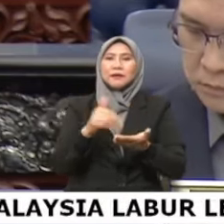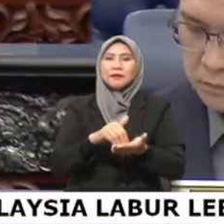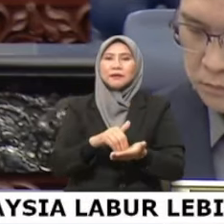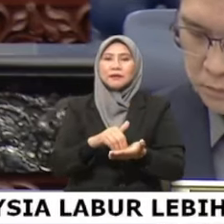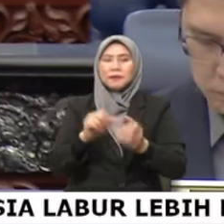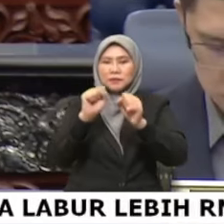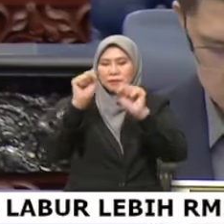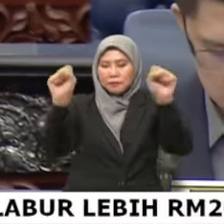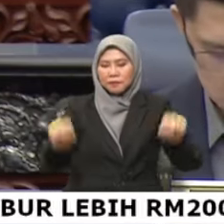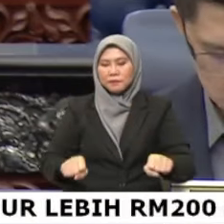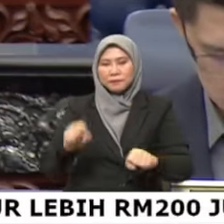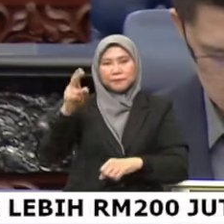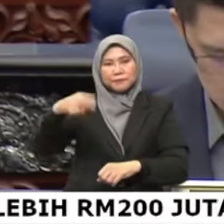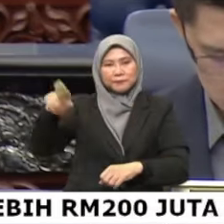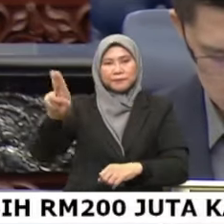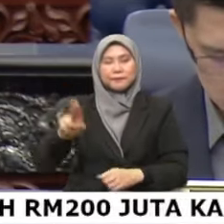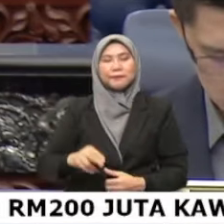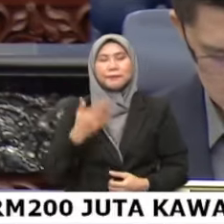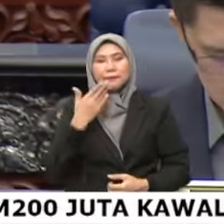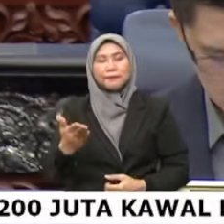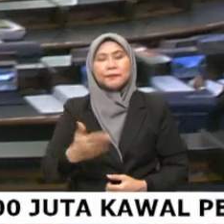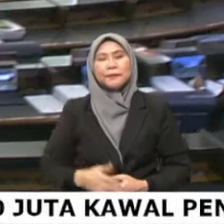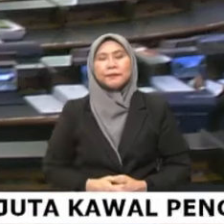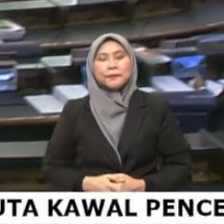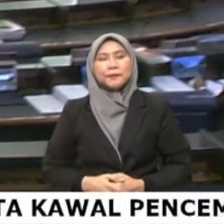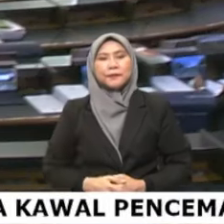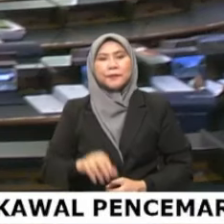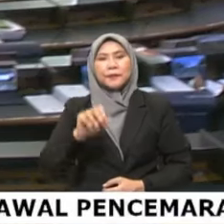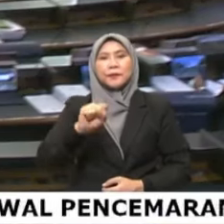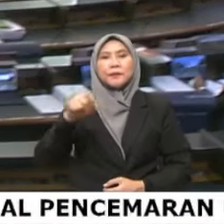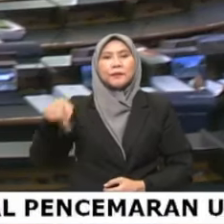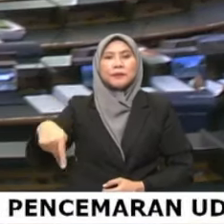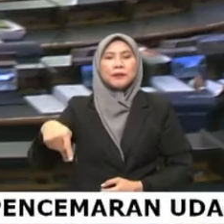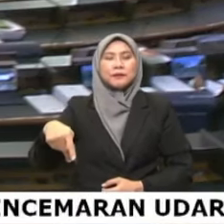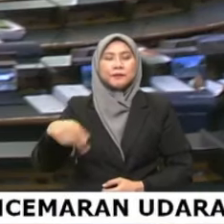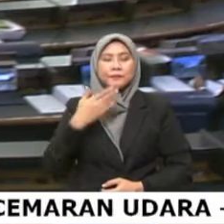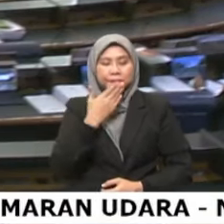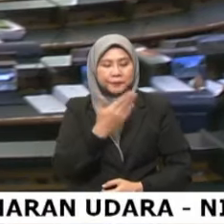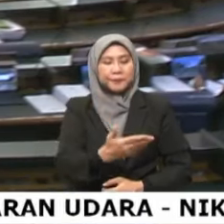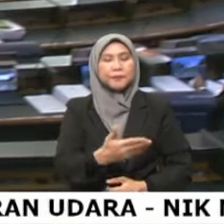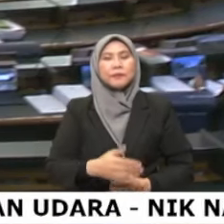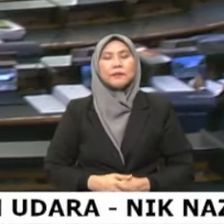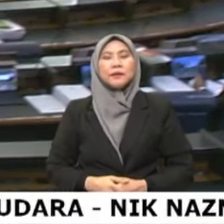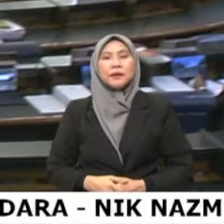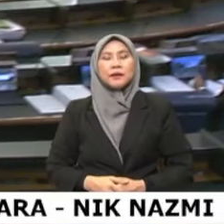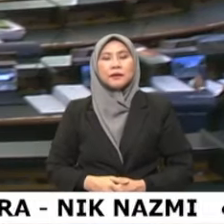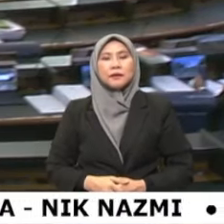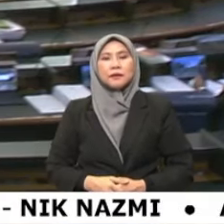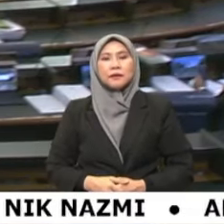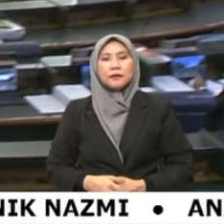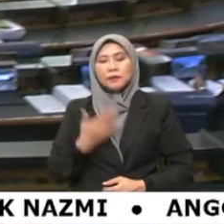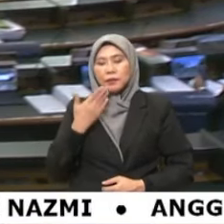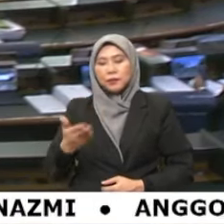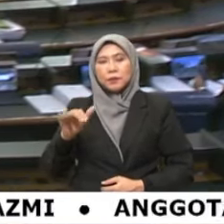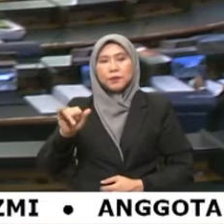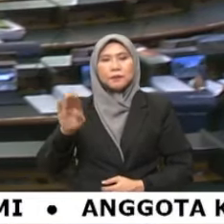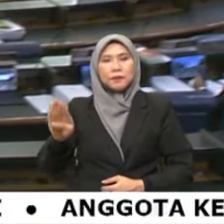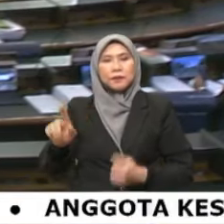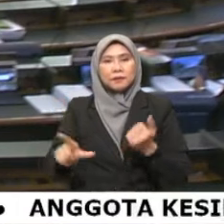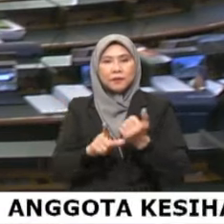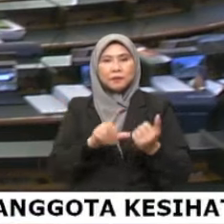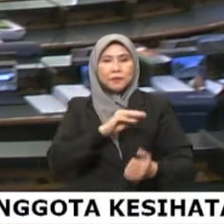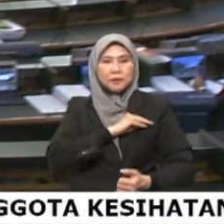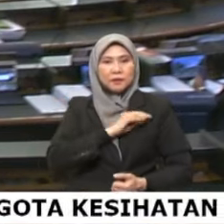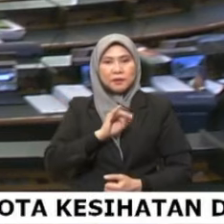ekosistem halal itu sendiri. Terima kasih. Sungai Petani. Terima kasih Puan Yang Dipertua. Terima kasih Yang Berhormat Di Malam